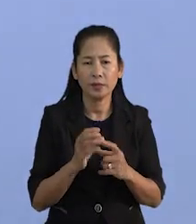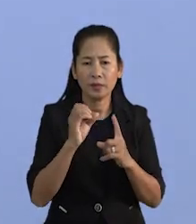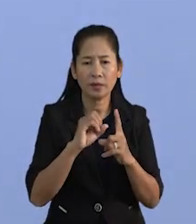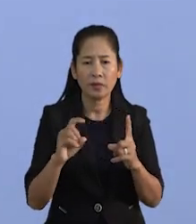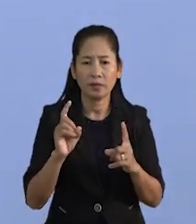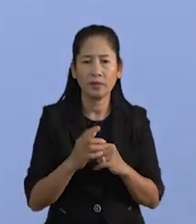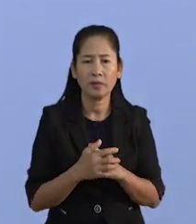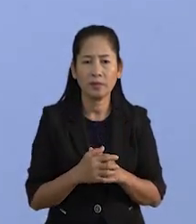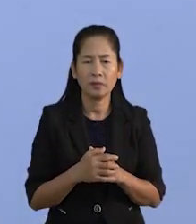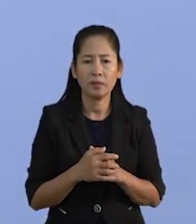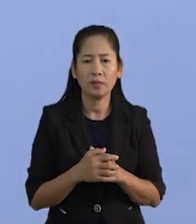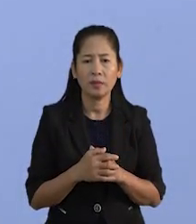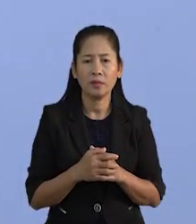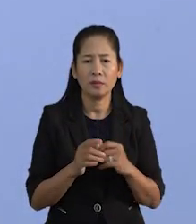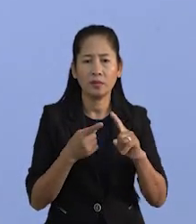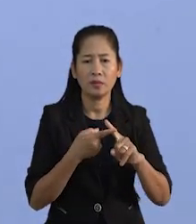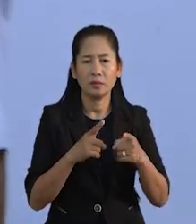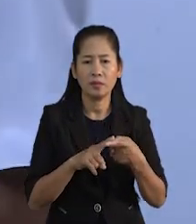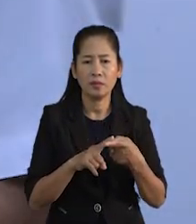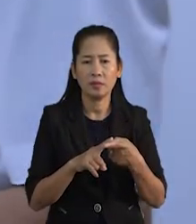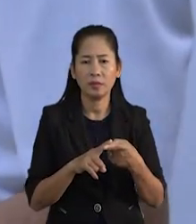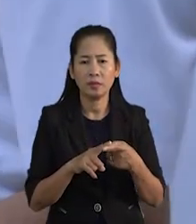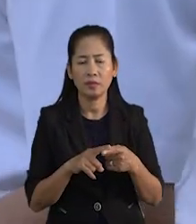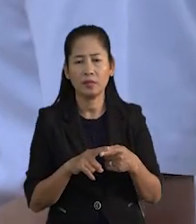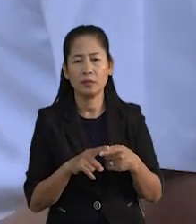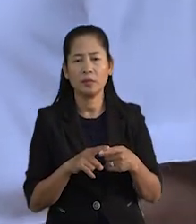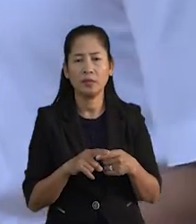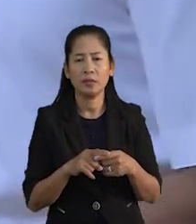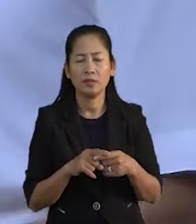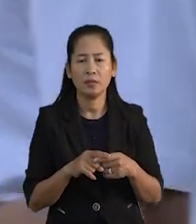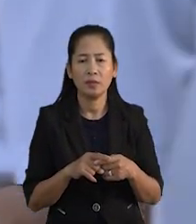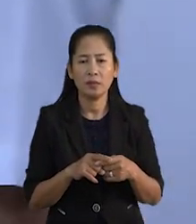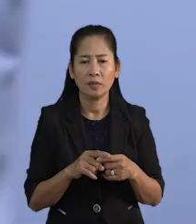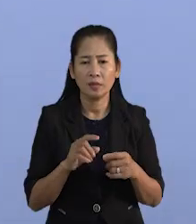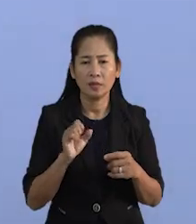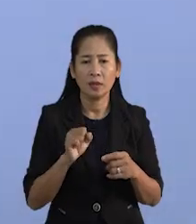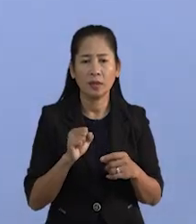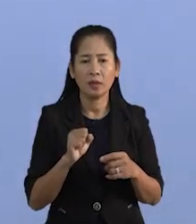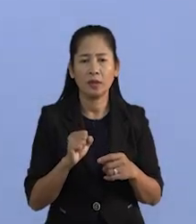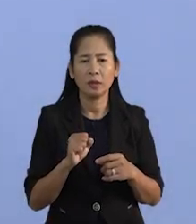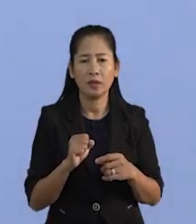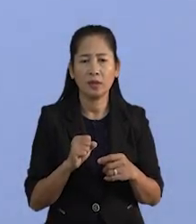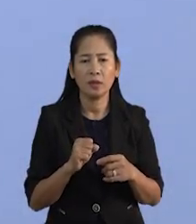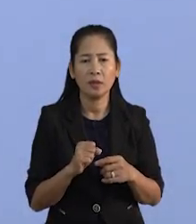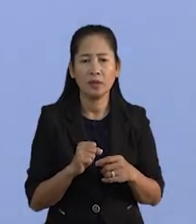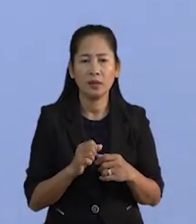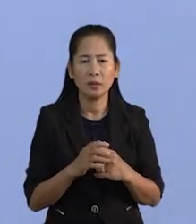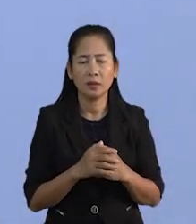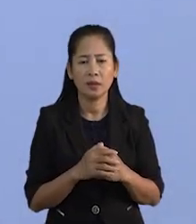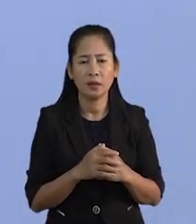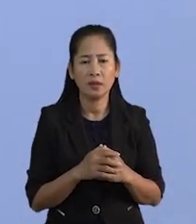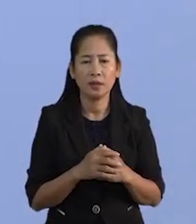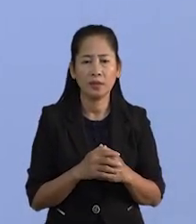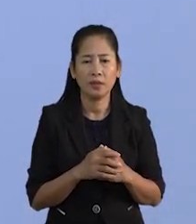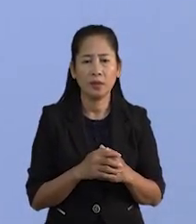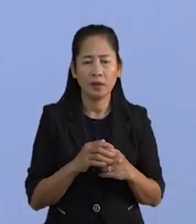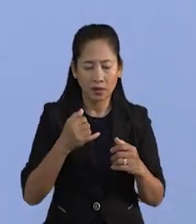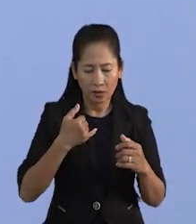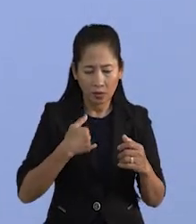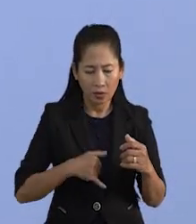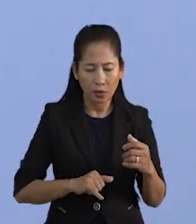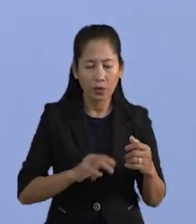បាស់ណាមួយលេខរៀងទី6កូនបាទណានៅក្បែរគ្នានឹងតែម្ដងកូន